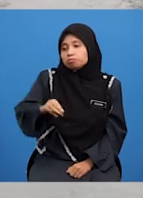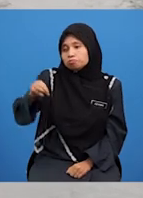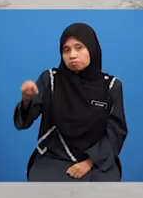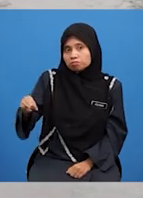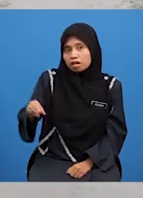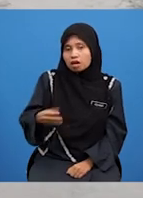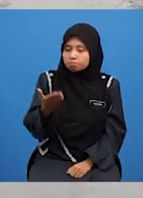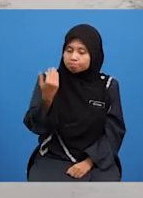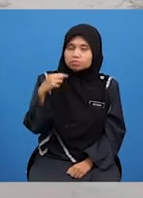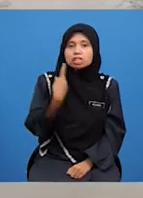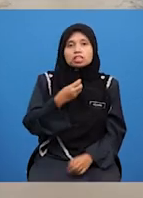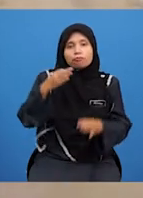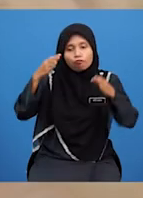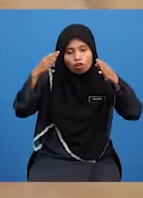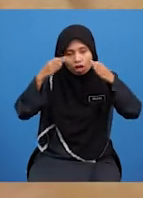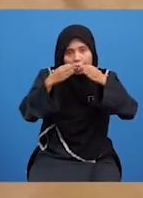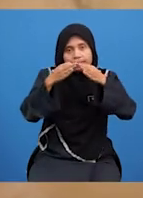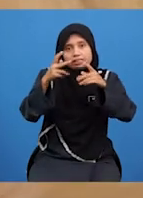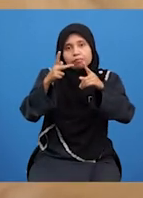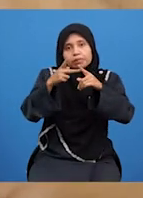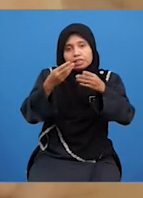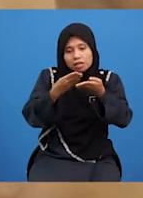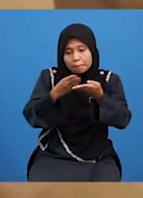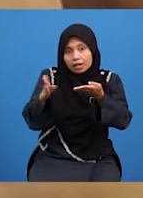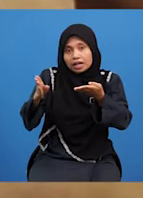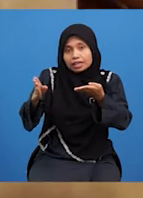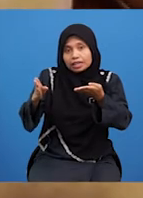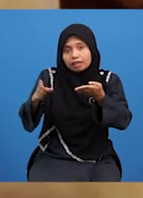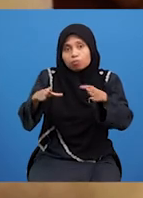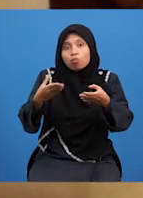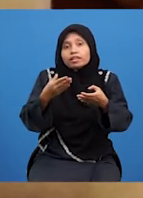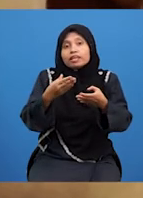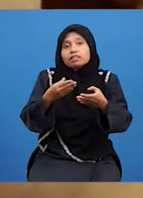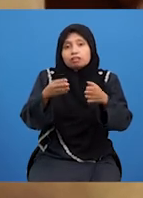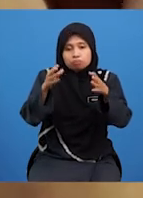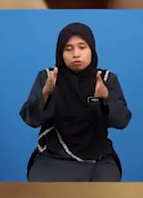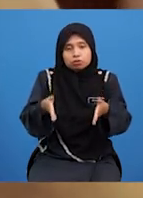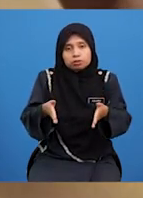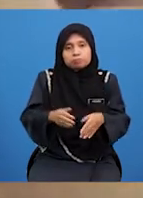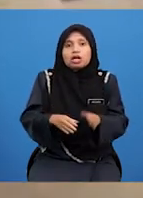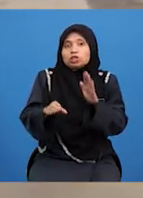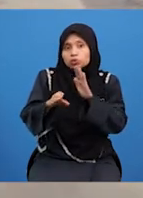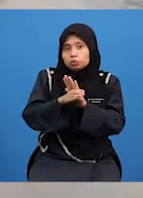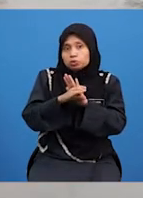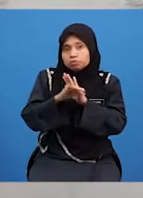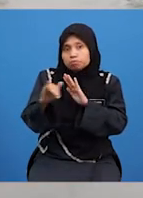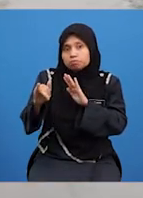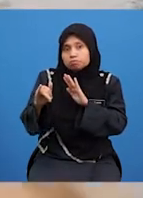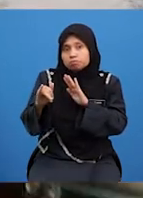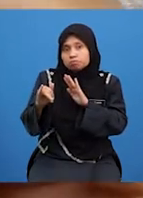Pelajar-pelajar, mari kita fokus pula pada bahagian objek buatan manusia.